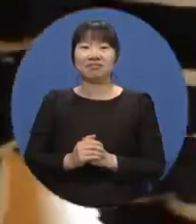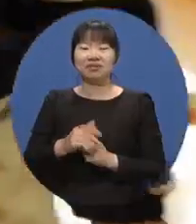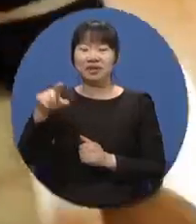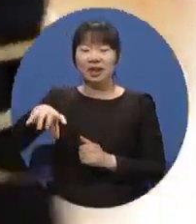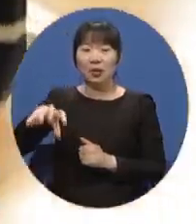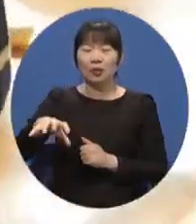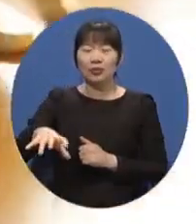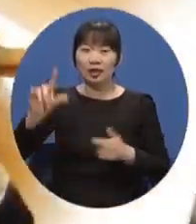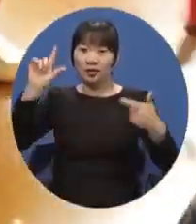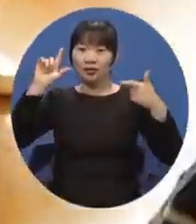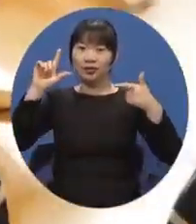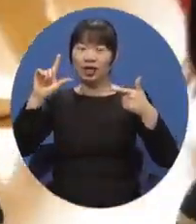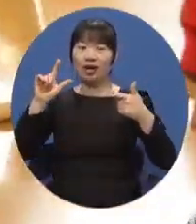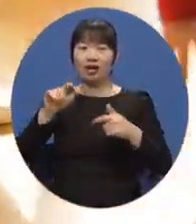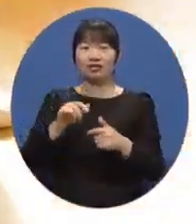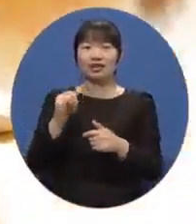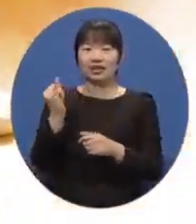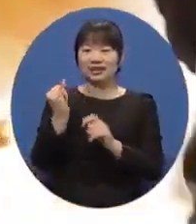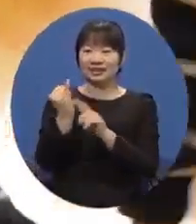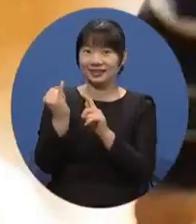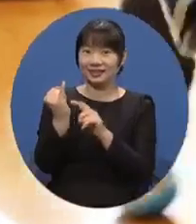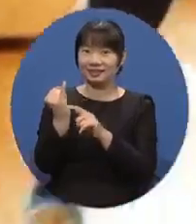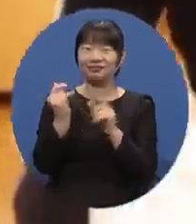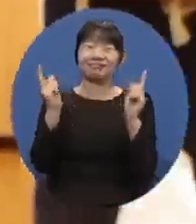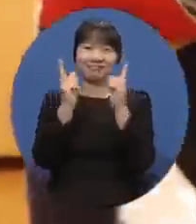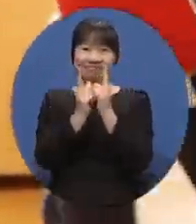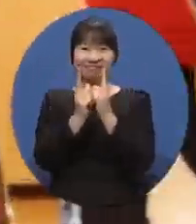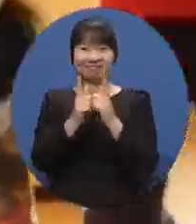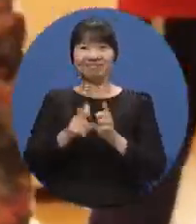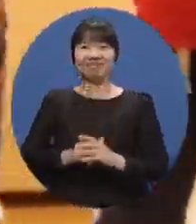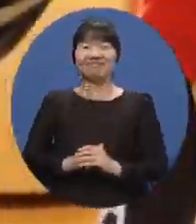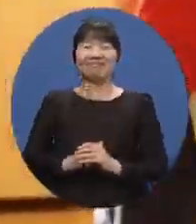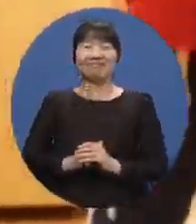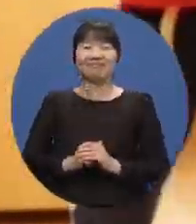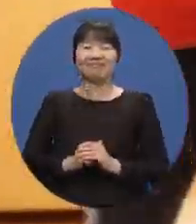이곳에서 주인공 서유리를 만날 수 있었는데요.